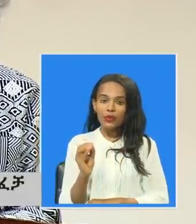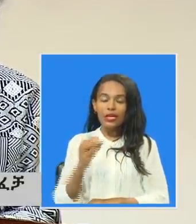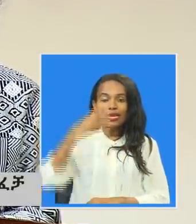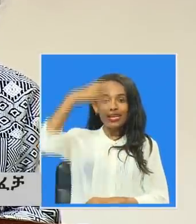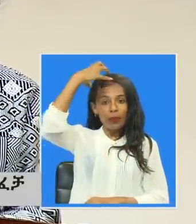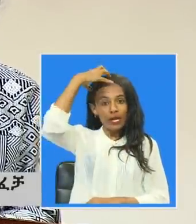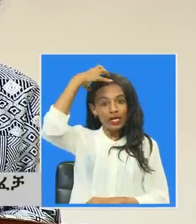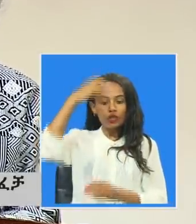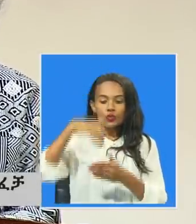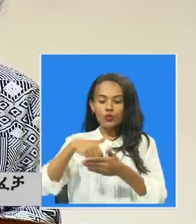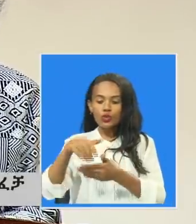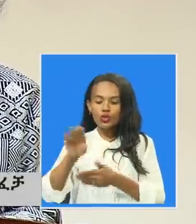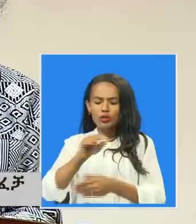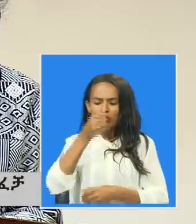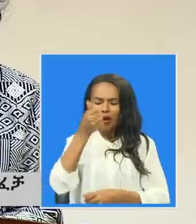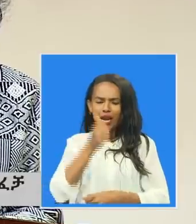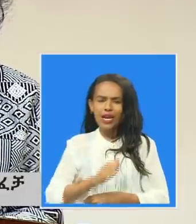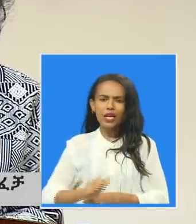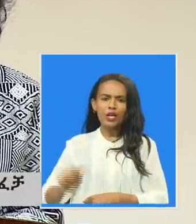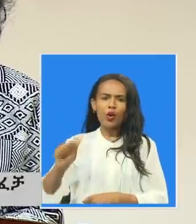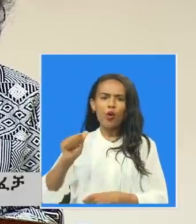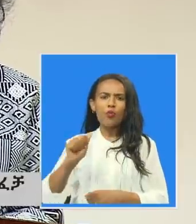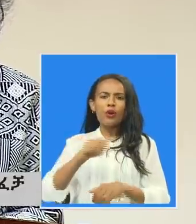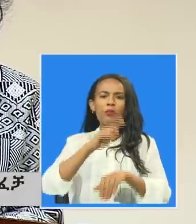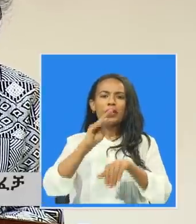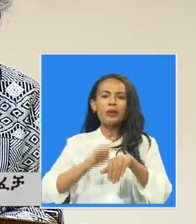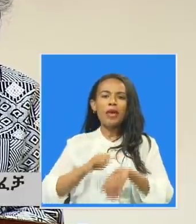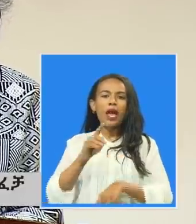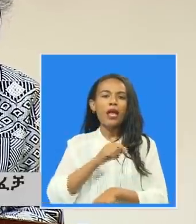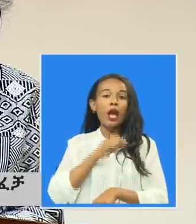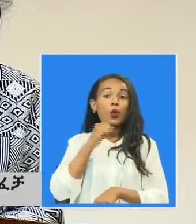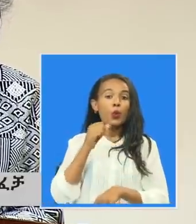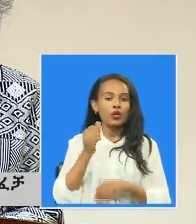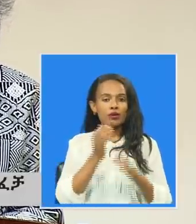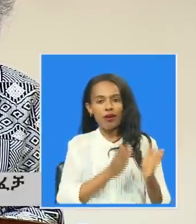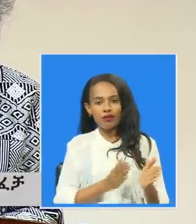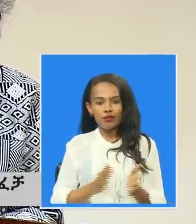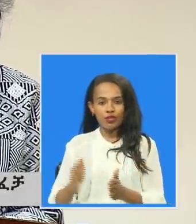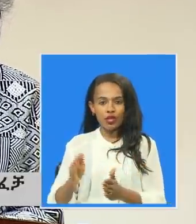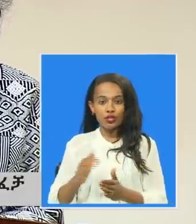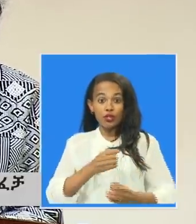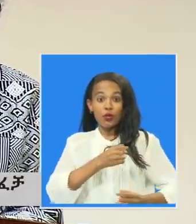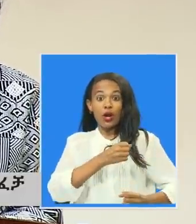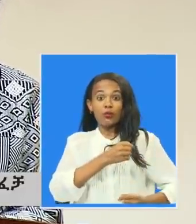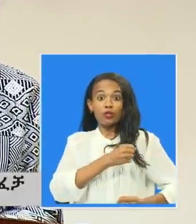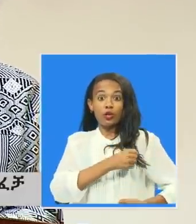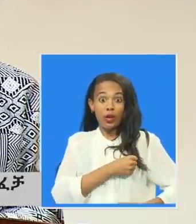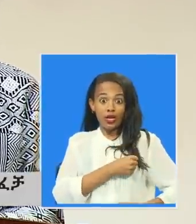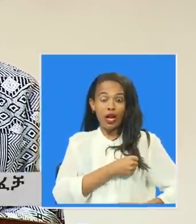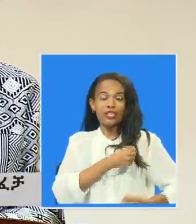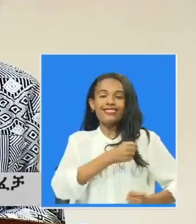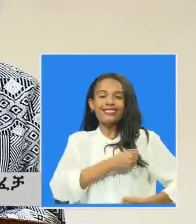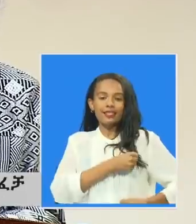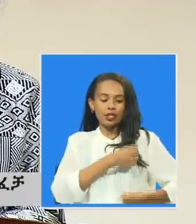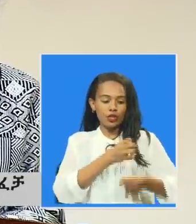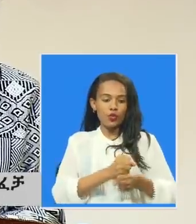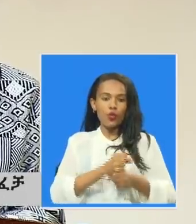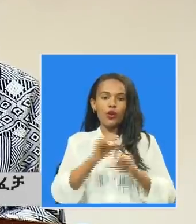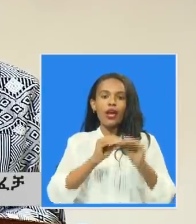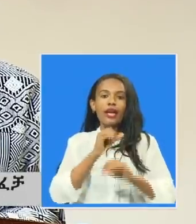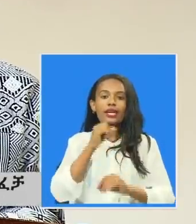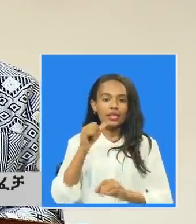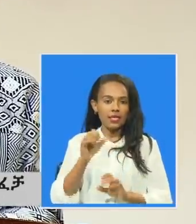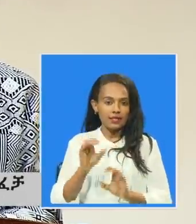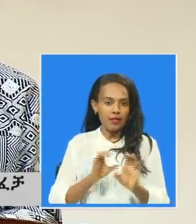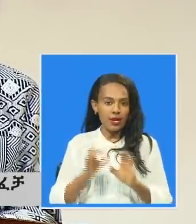ከመንግስት ውጪ ማንኛውም ኢመደበኛ አደረጃጀት ይሁን ሸማቂ ኃይል ትጥቅ ይዞ እንዳይንቀሳቀስ